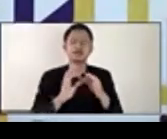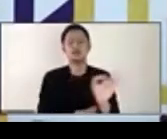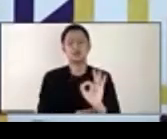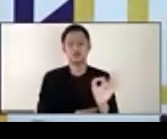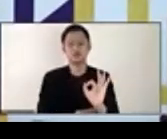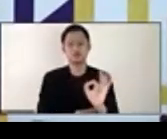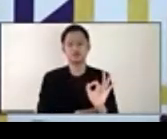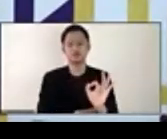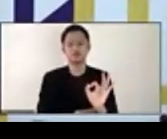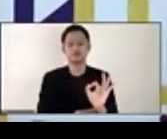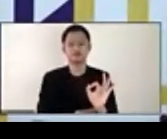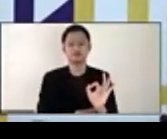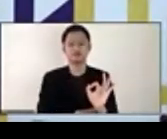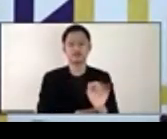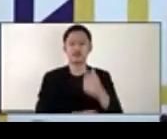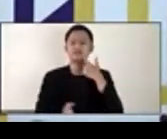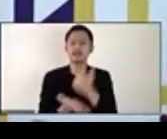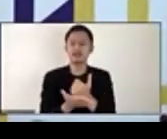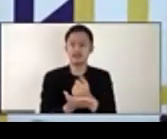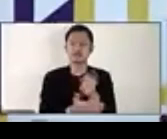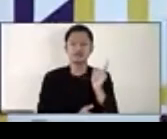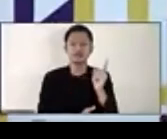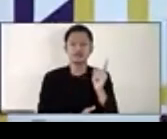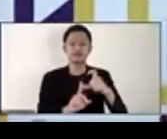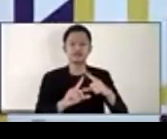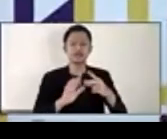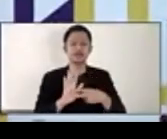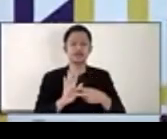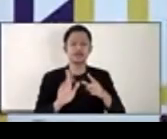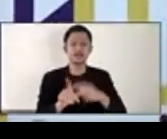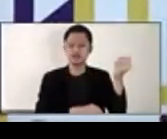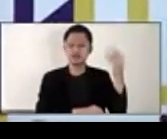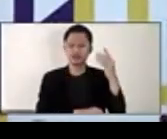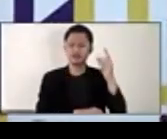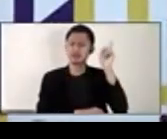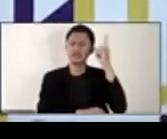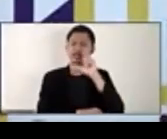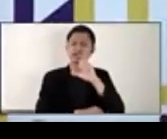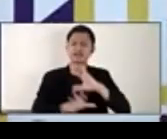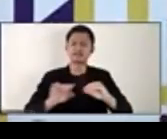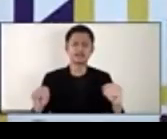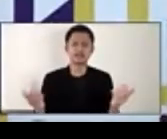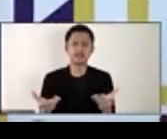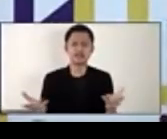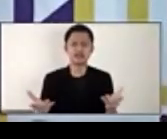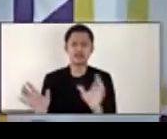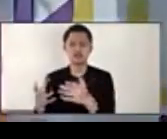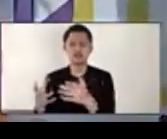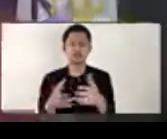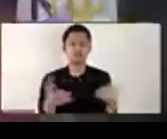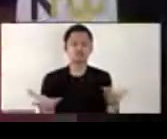ini akan sangat penting menyimak yang disampaikan badannya Bagaimana sebabnya pemerintah bekerja di ruang-ruang mana